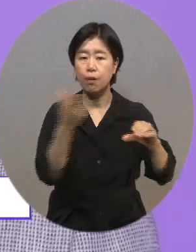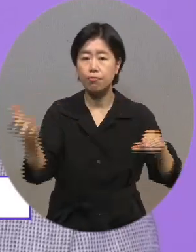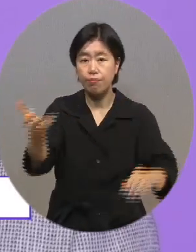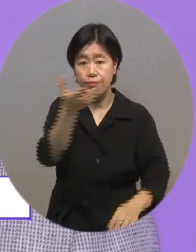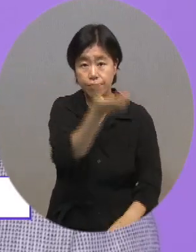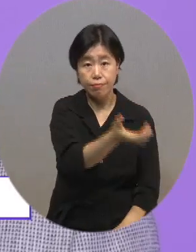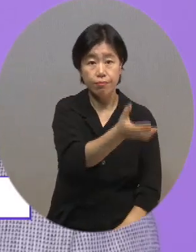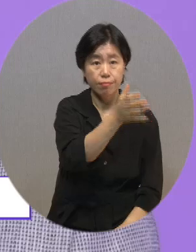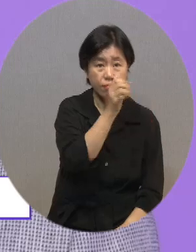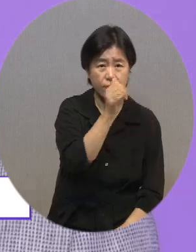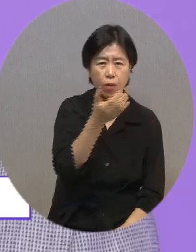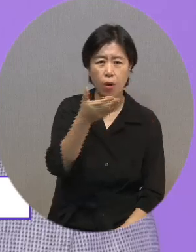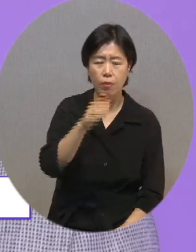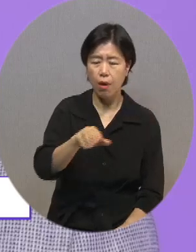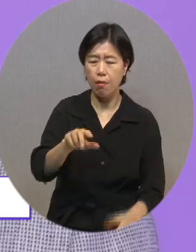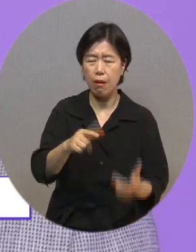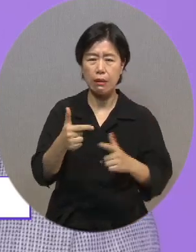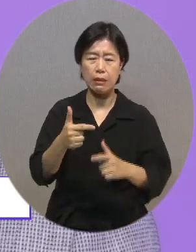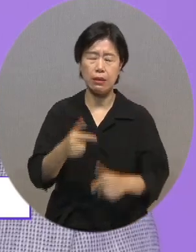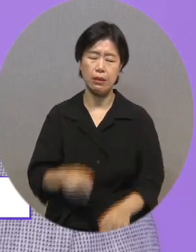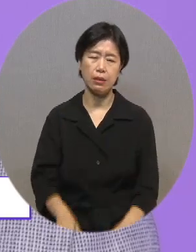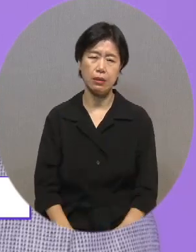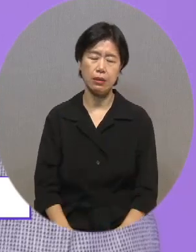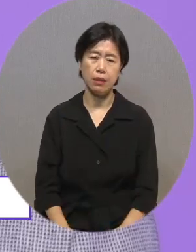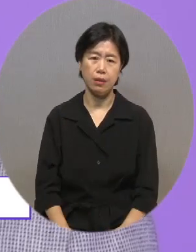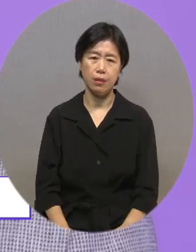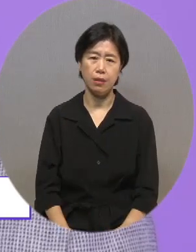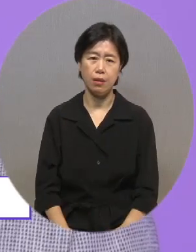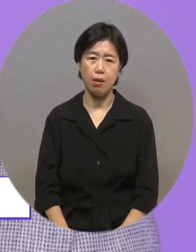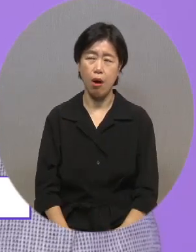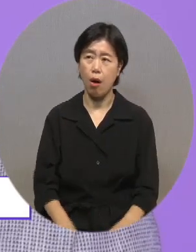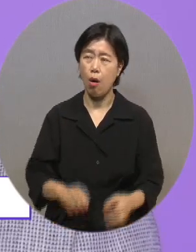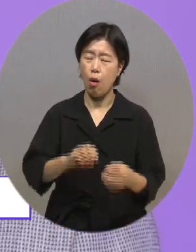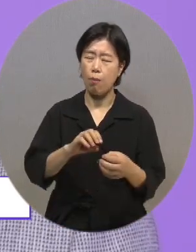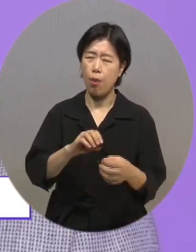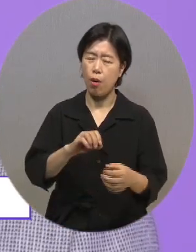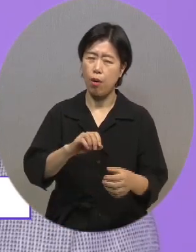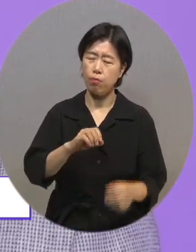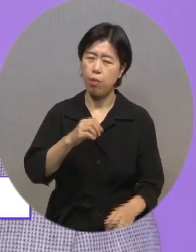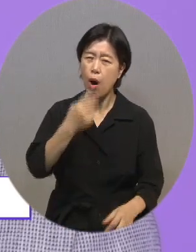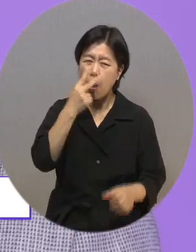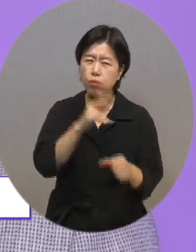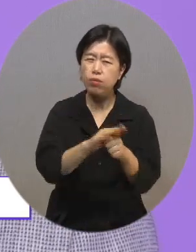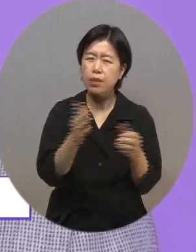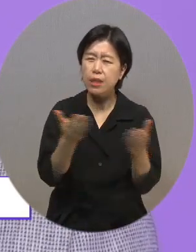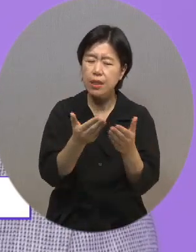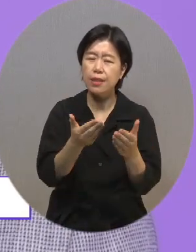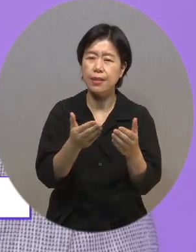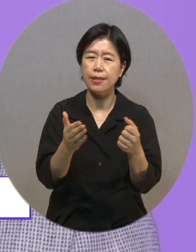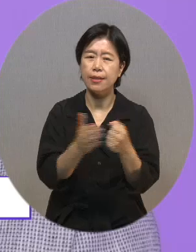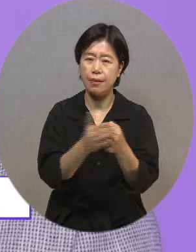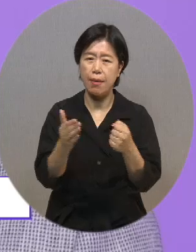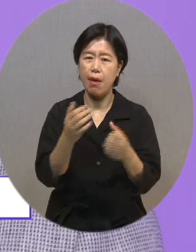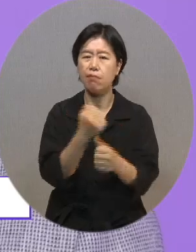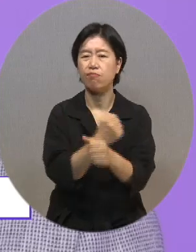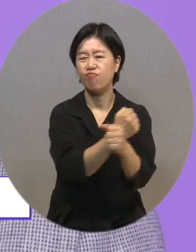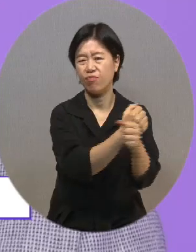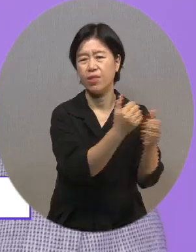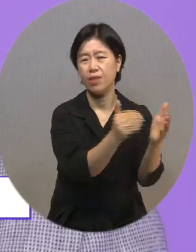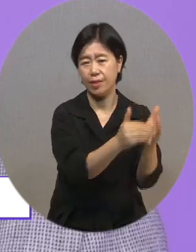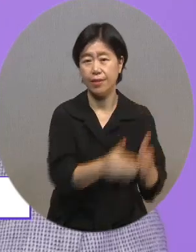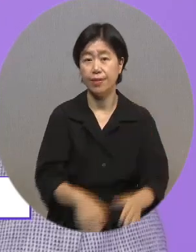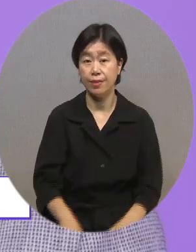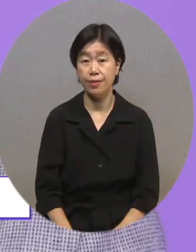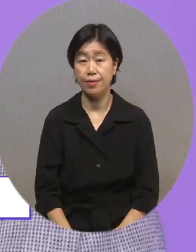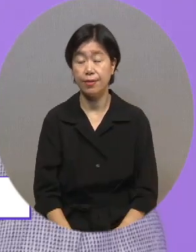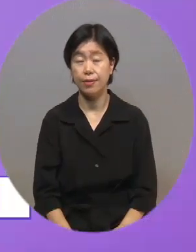말반동의 간첩이라는 누명으로 또 끌려갔고요. 그리고 다른 삼촌은 또 형이 끌려간 거에 대해서 또